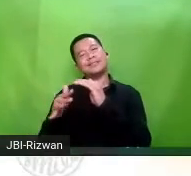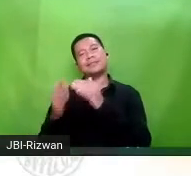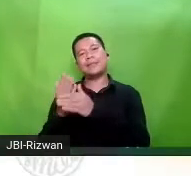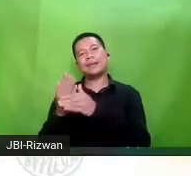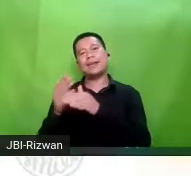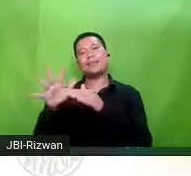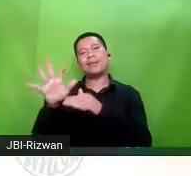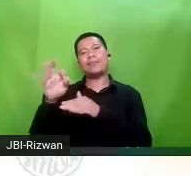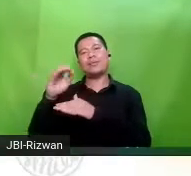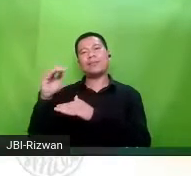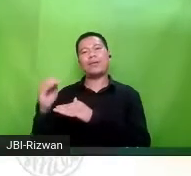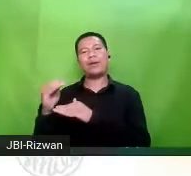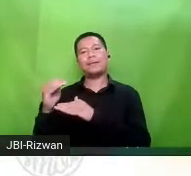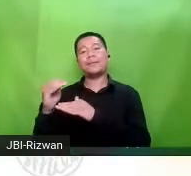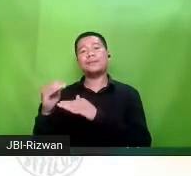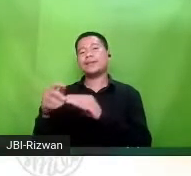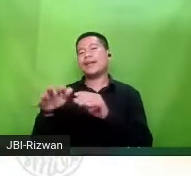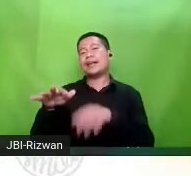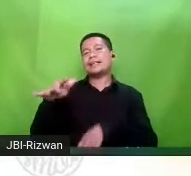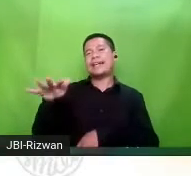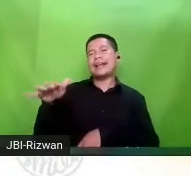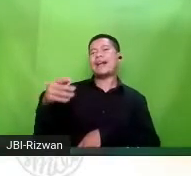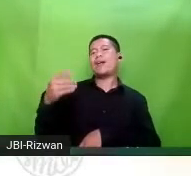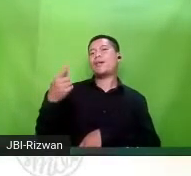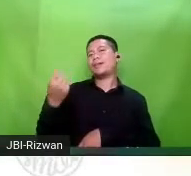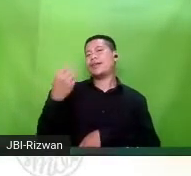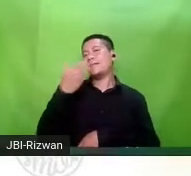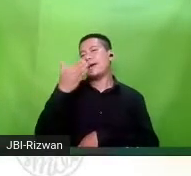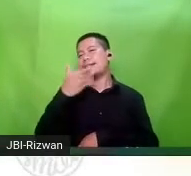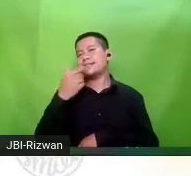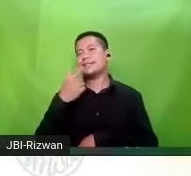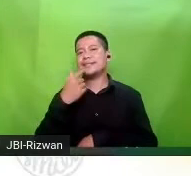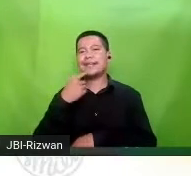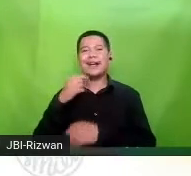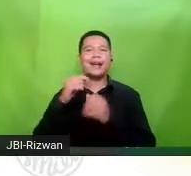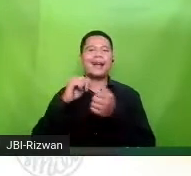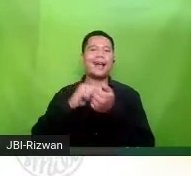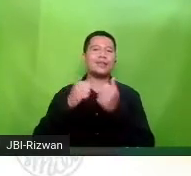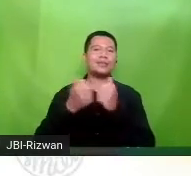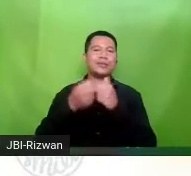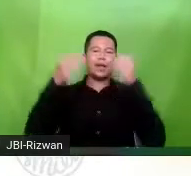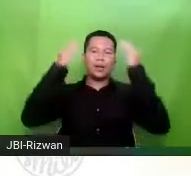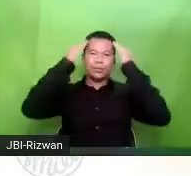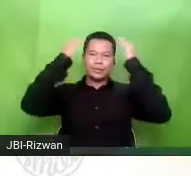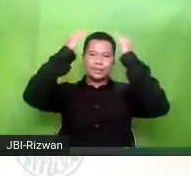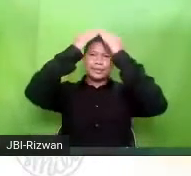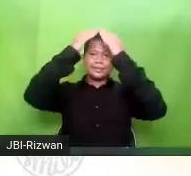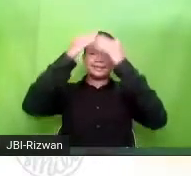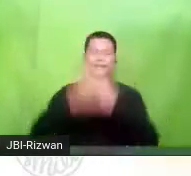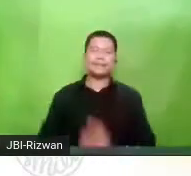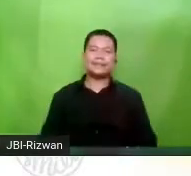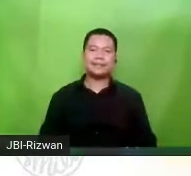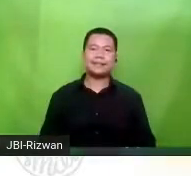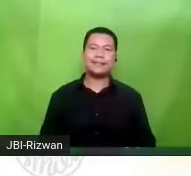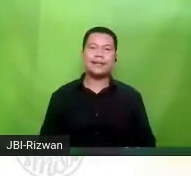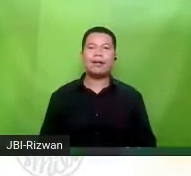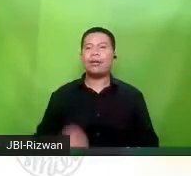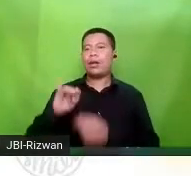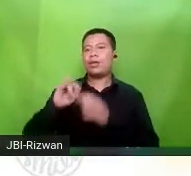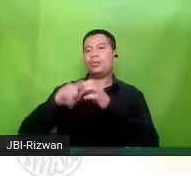Jarang sekali sebetulnya kalau kita berbicara tentang kasus autisme dan menemukan kasusnya dengan angka IQ yang